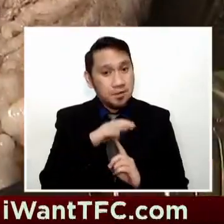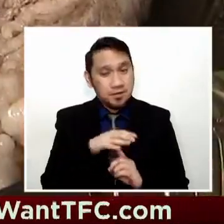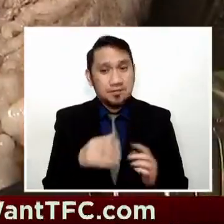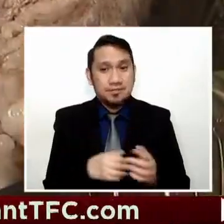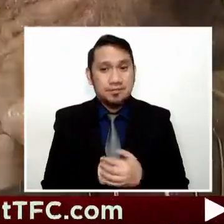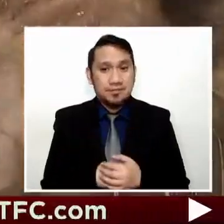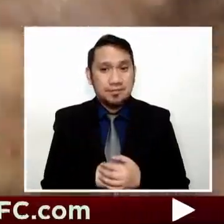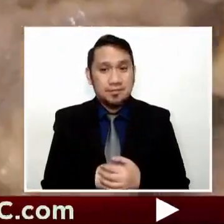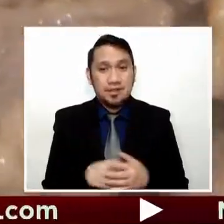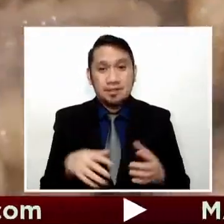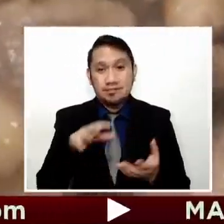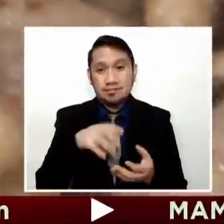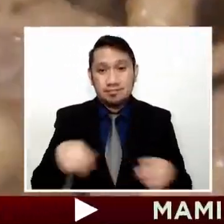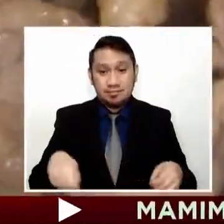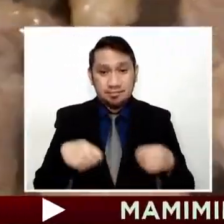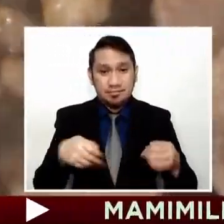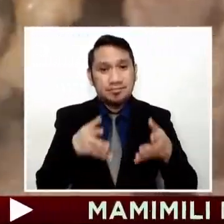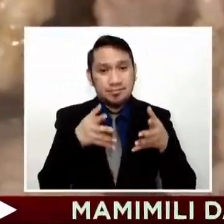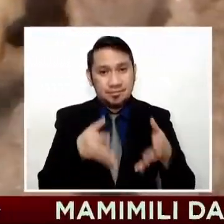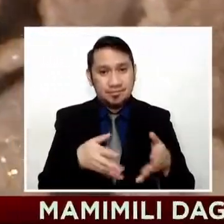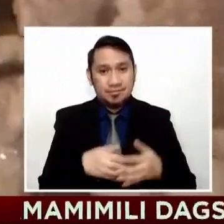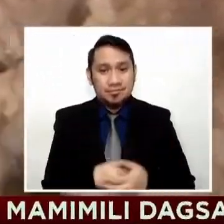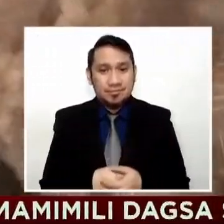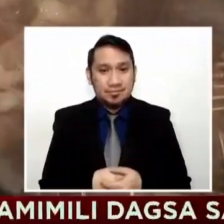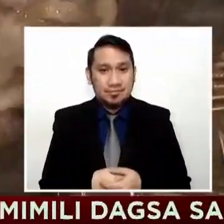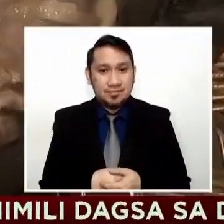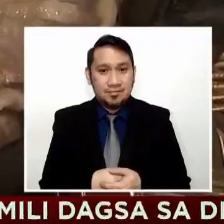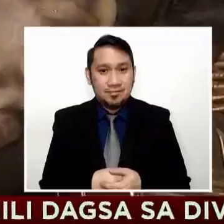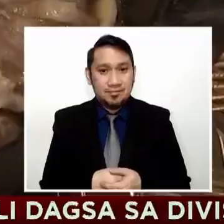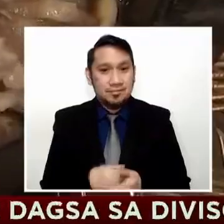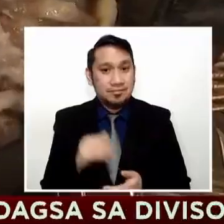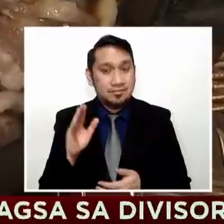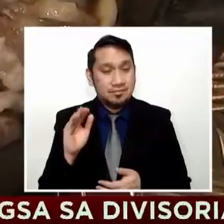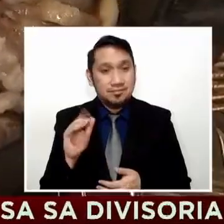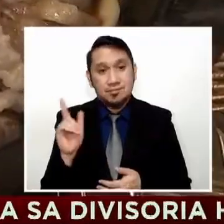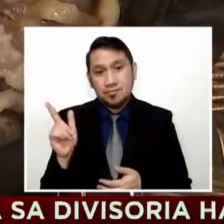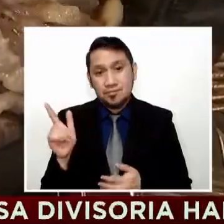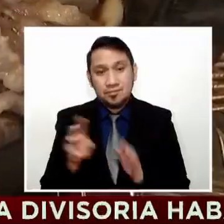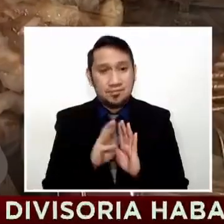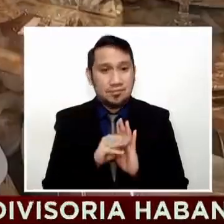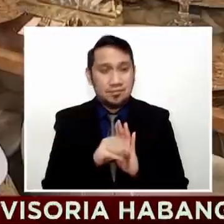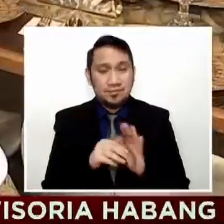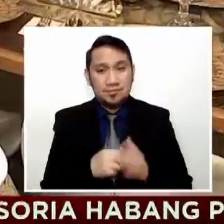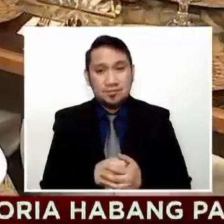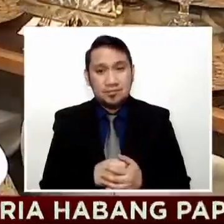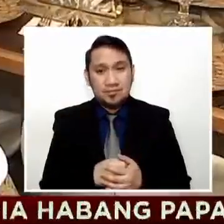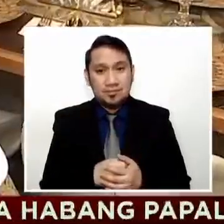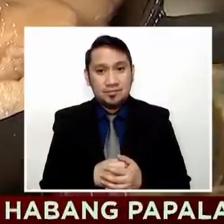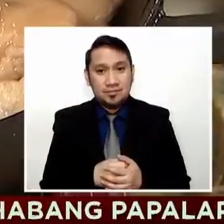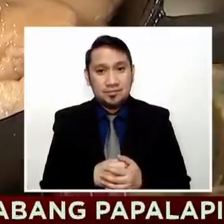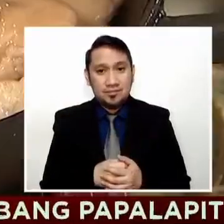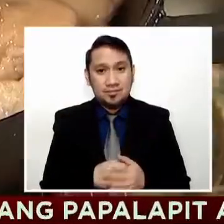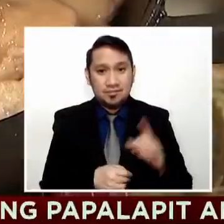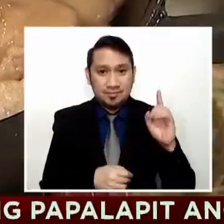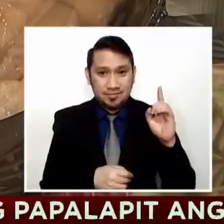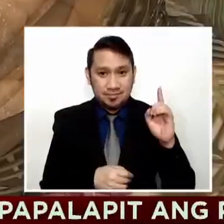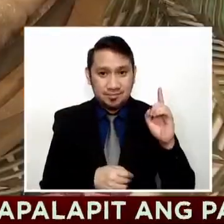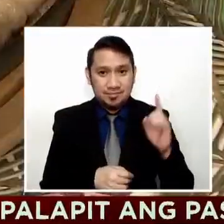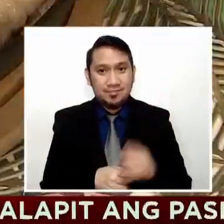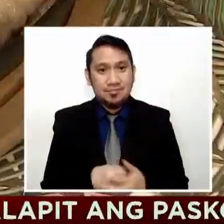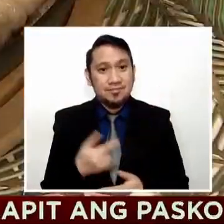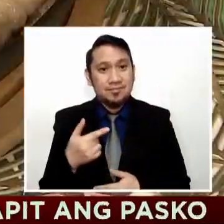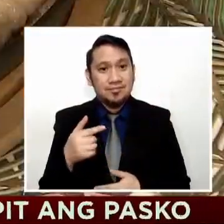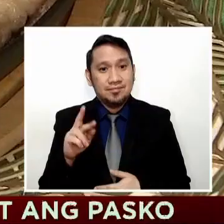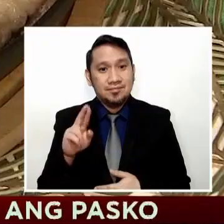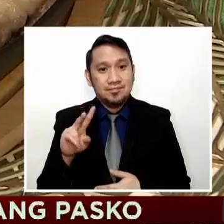seasoning. Haluin at hayaang maluto 15 hanggang 20 minutes. Ibuhos na ang homemade gravy sauce.